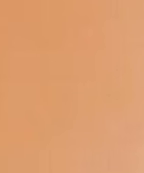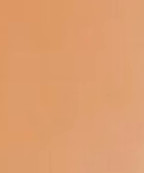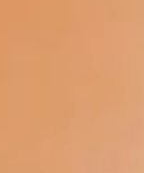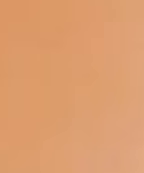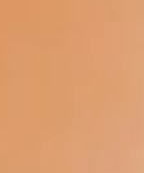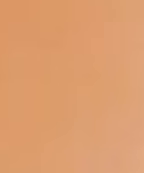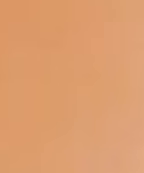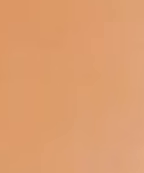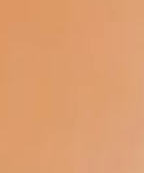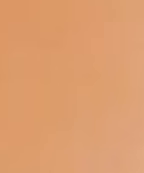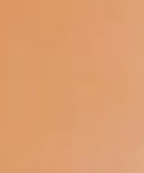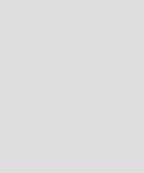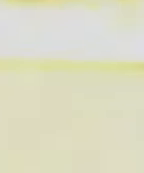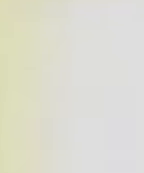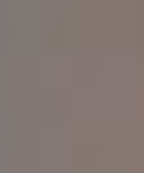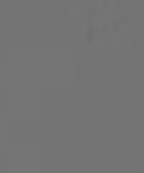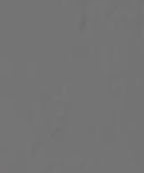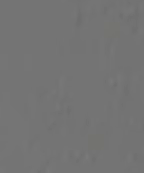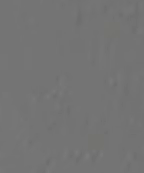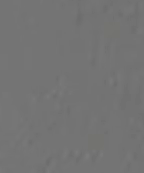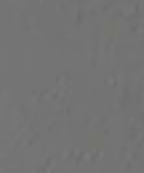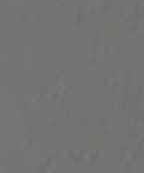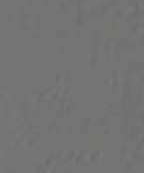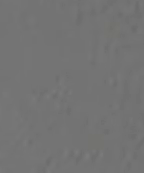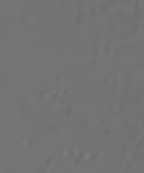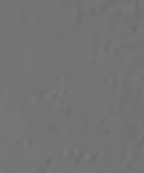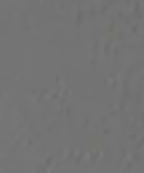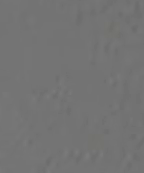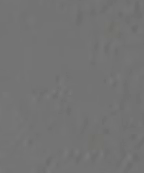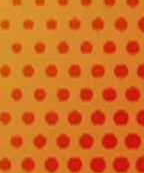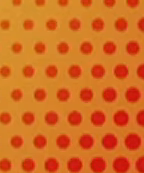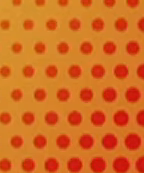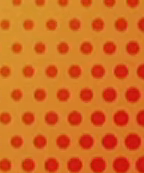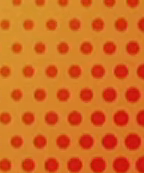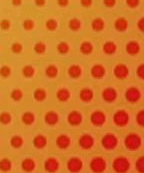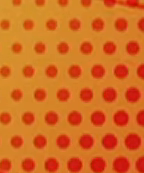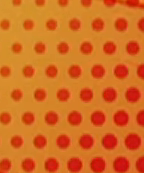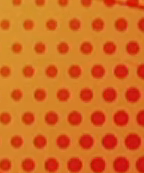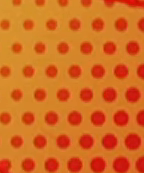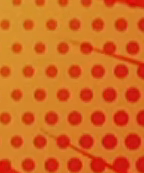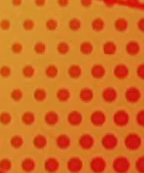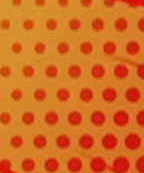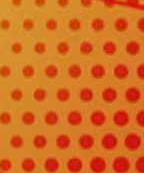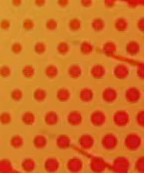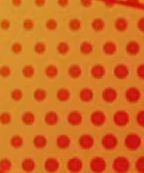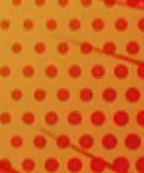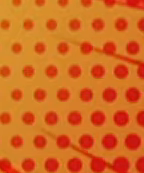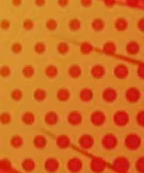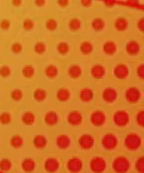Idol Rapi Tulpo, ika'y sandalaga.